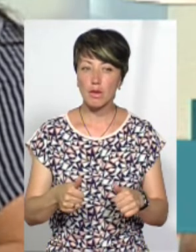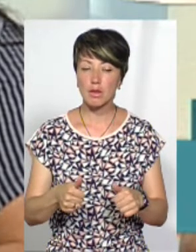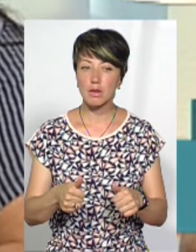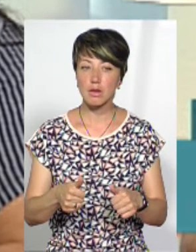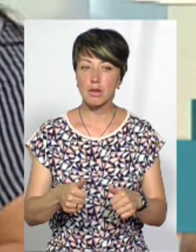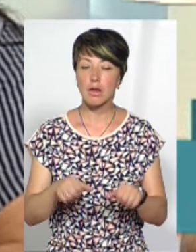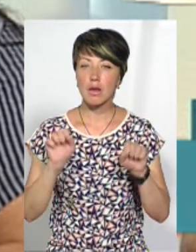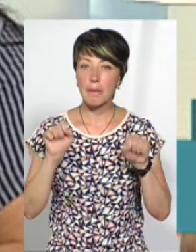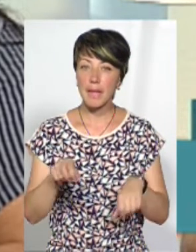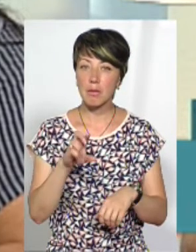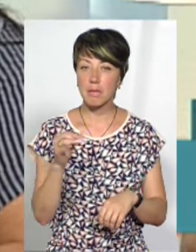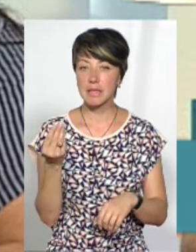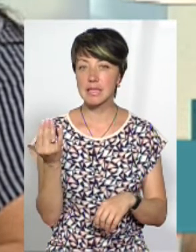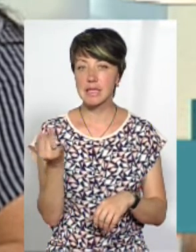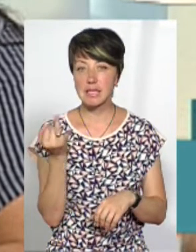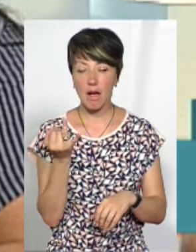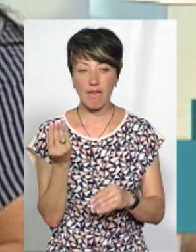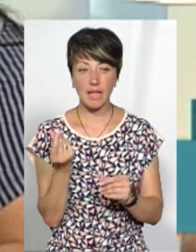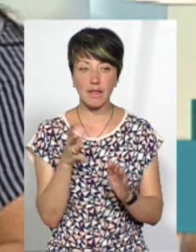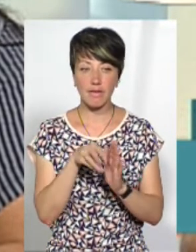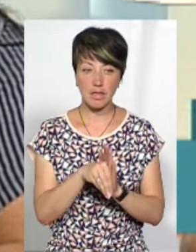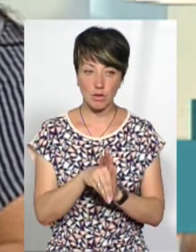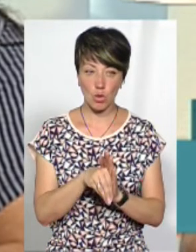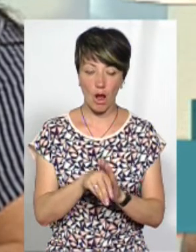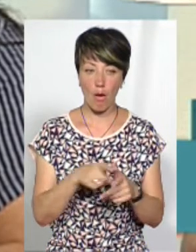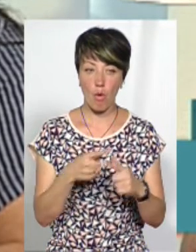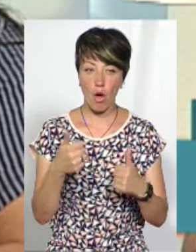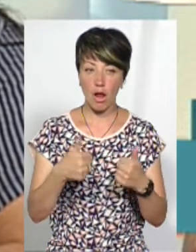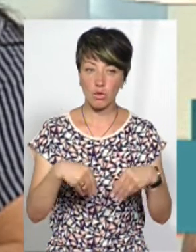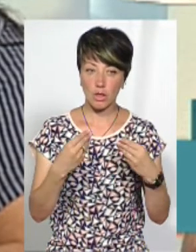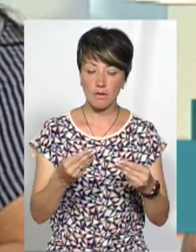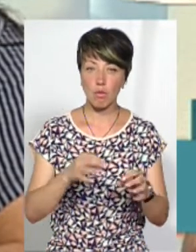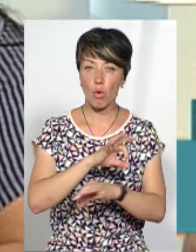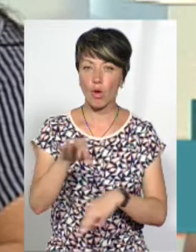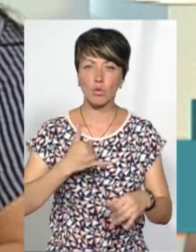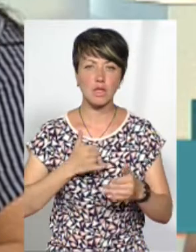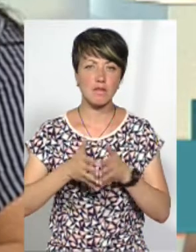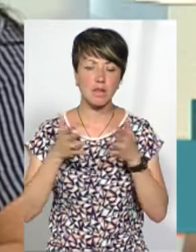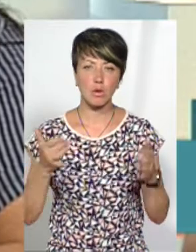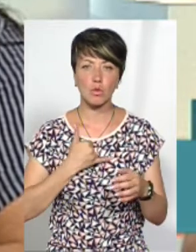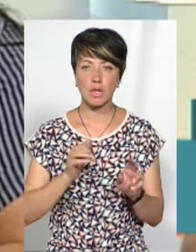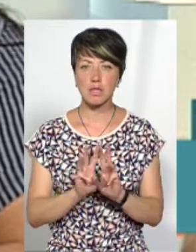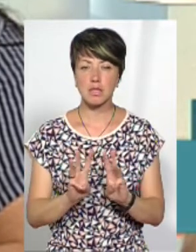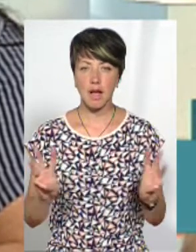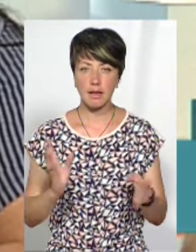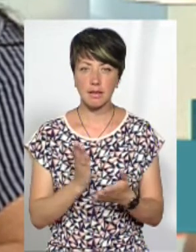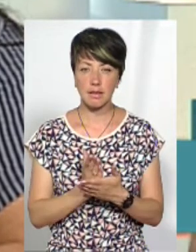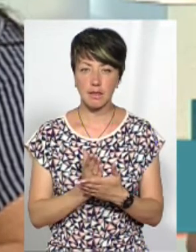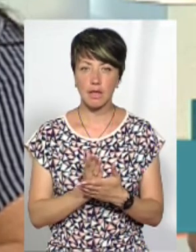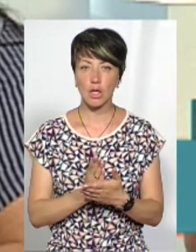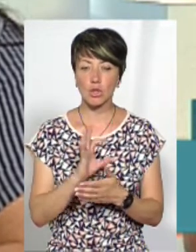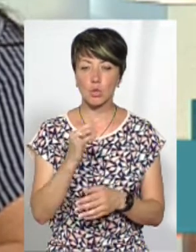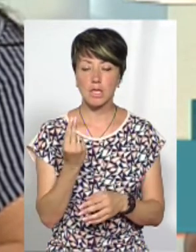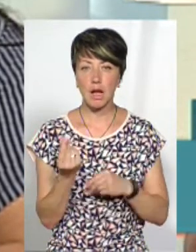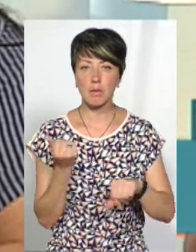б, який міг би зацікавити потенційного інвестора або грантодавця. Проєкт у нас дуже великий, у нас є сайт Social Business in UA,